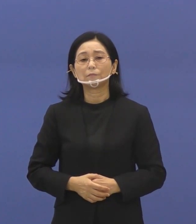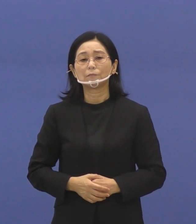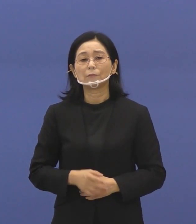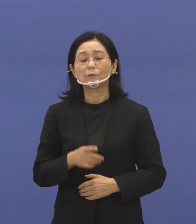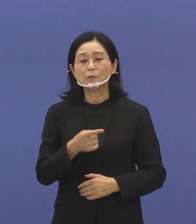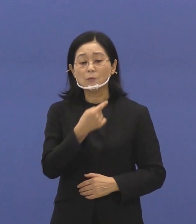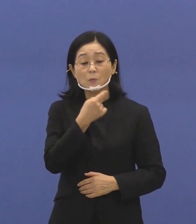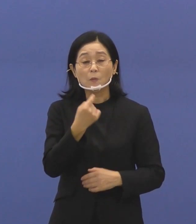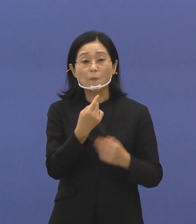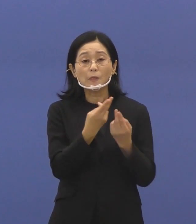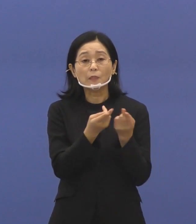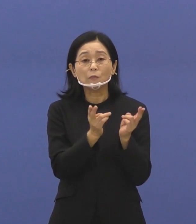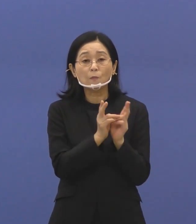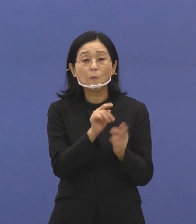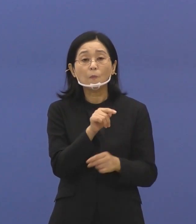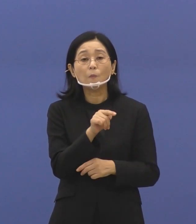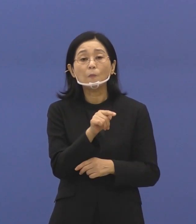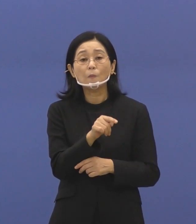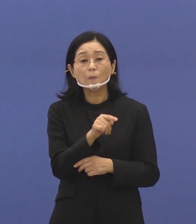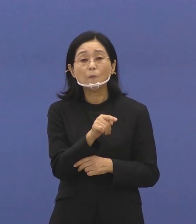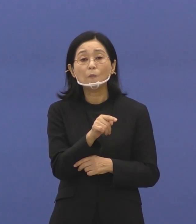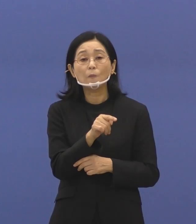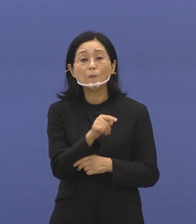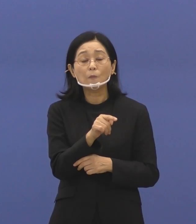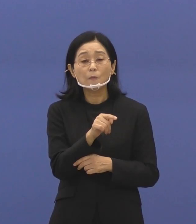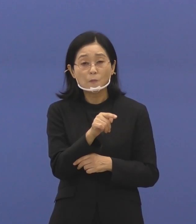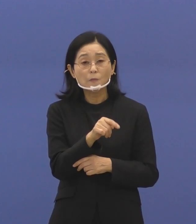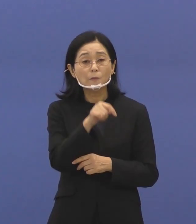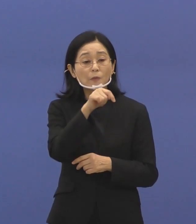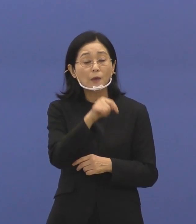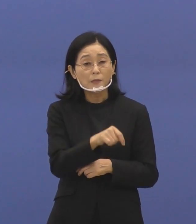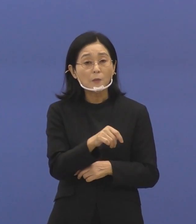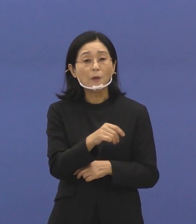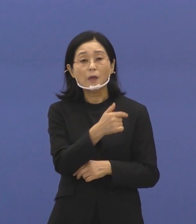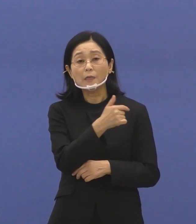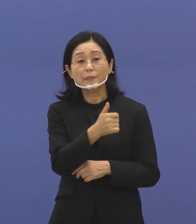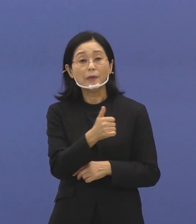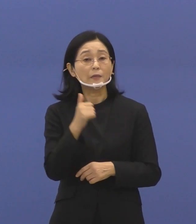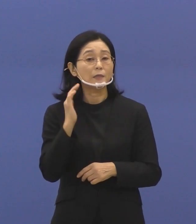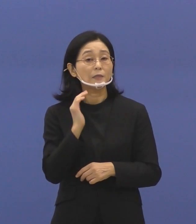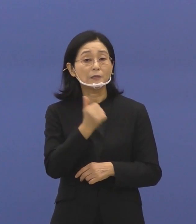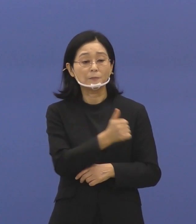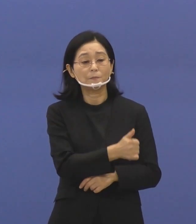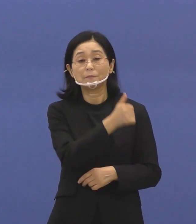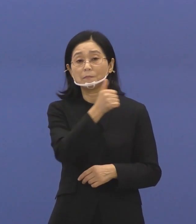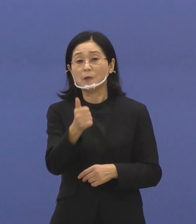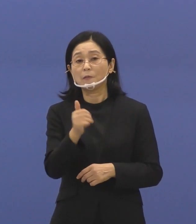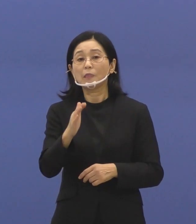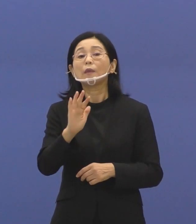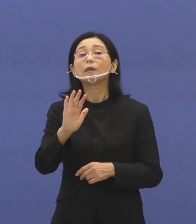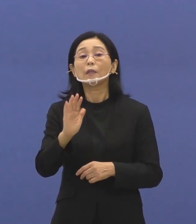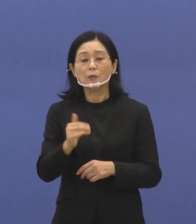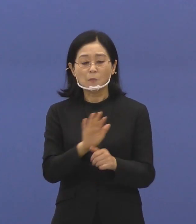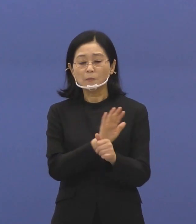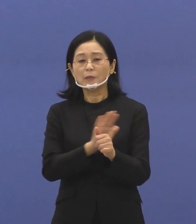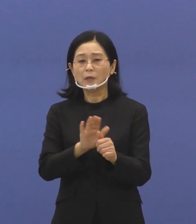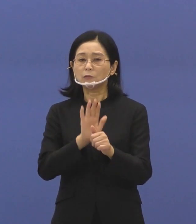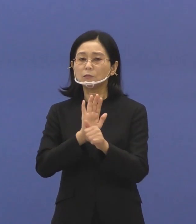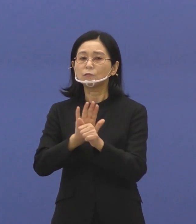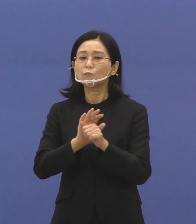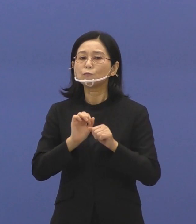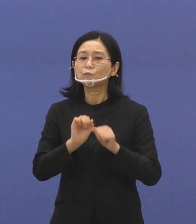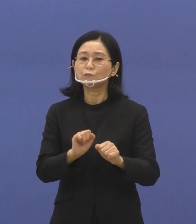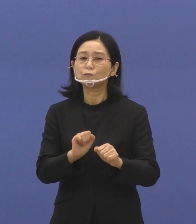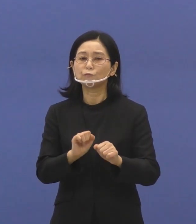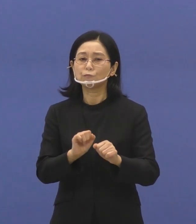そういう共産党も、まあ、大臣を出さないまでも閣外協力ぐらいできるような形でコロナ対策を進め